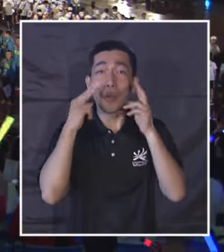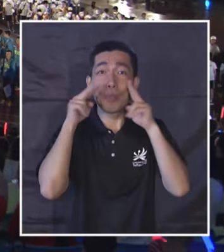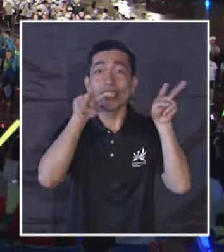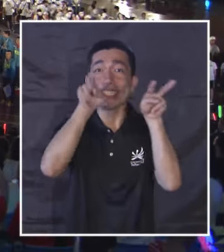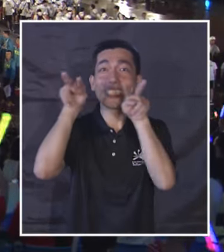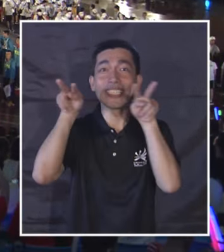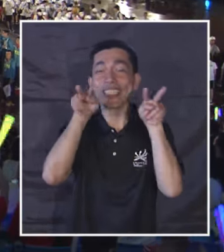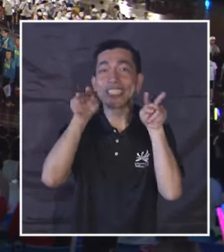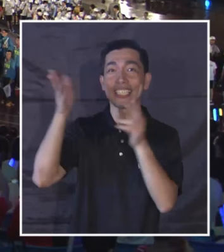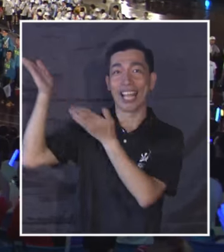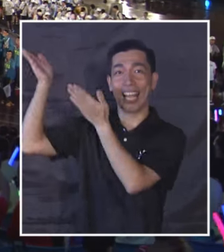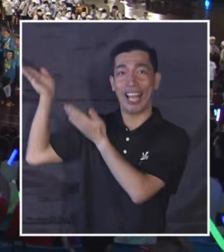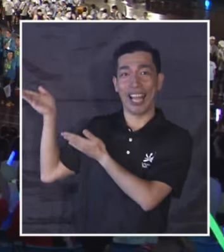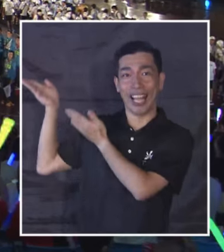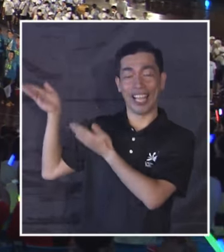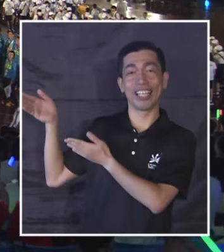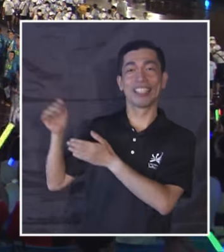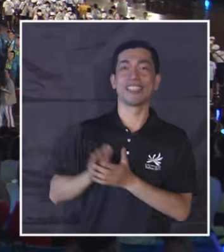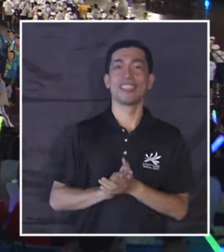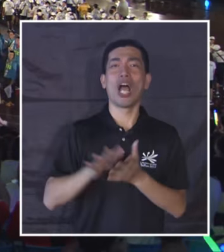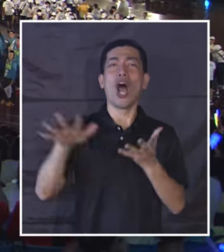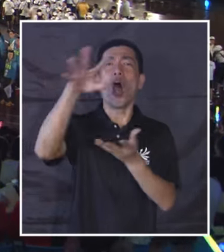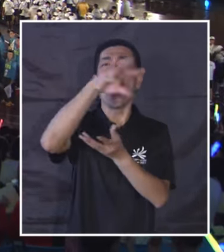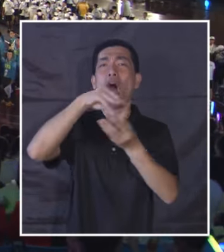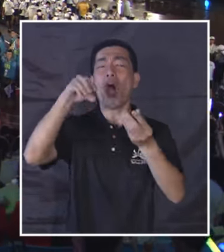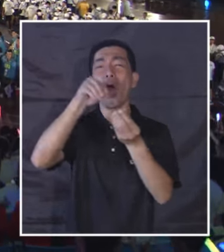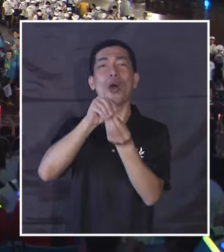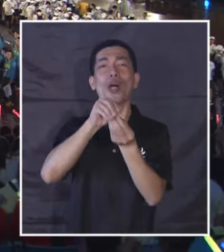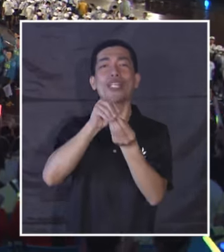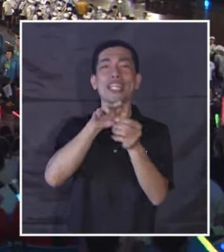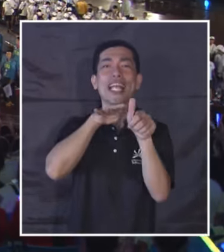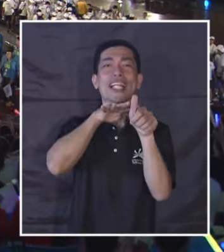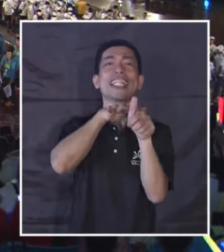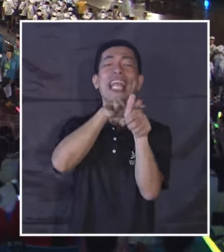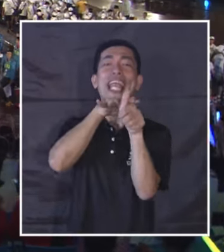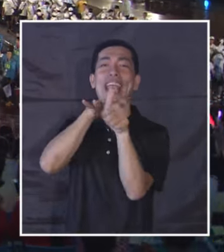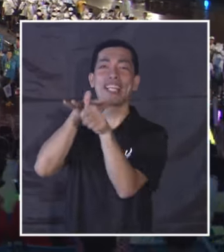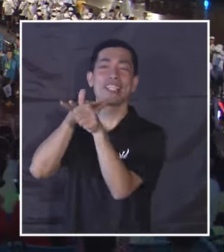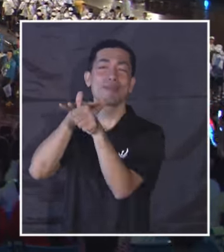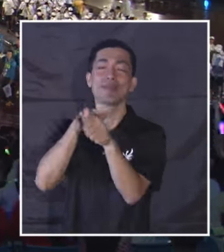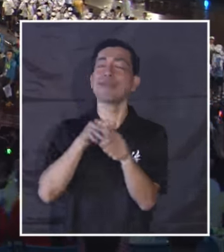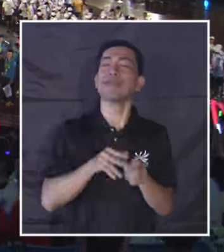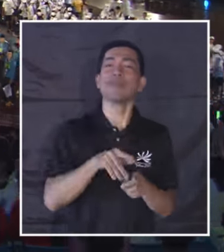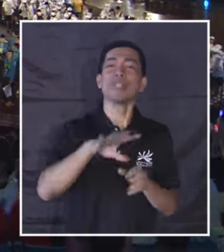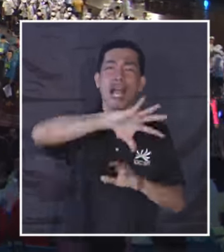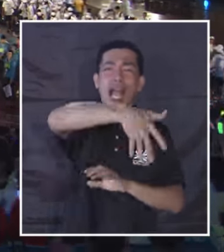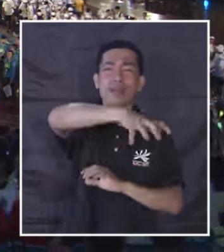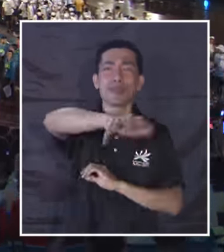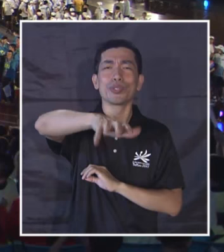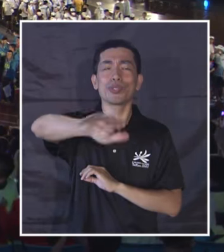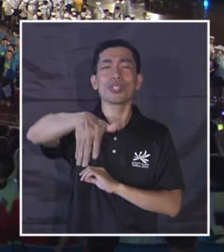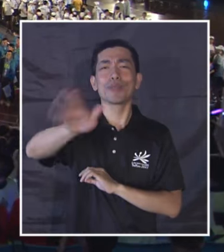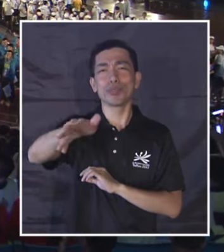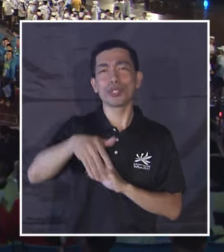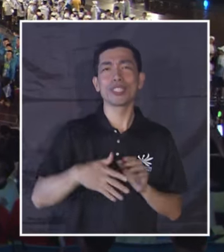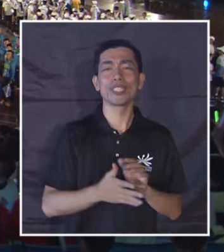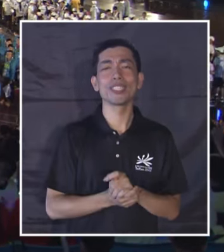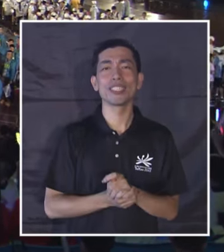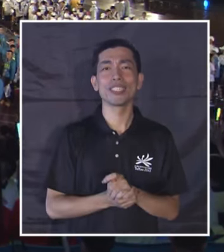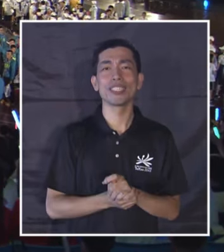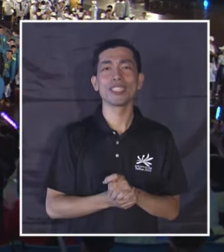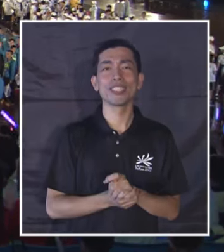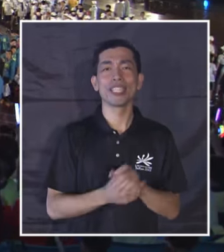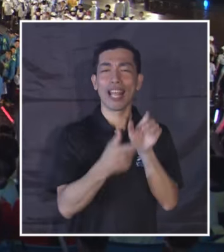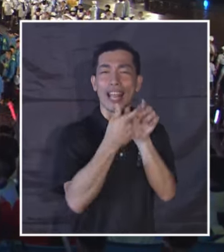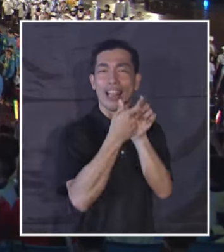为呢，各国领队代表正站在我们的看台上，也请他们起立挥手跟大家致敬，好